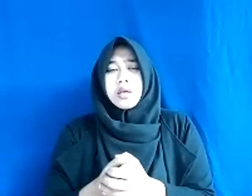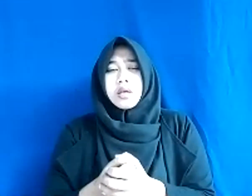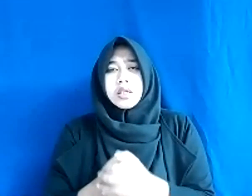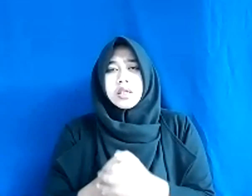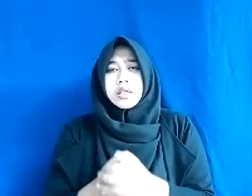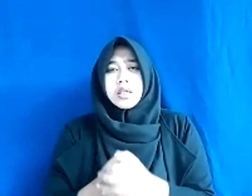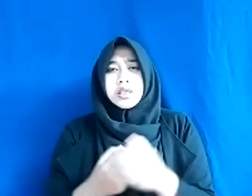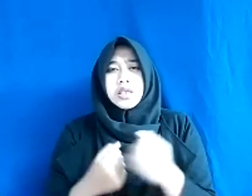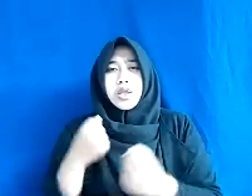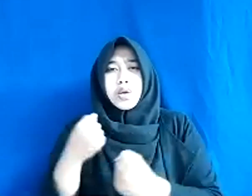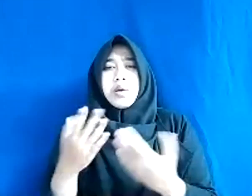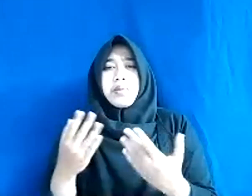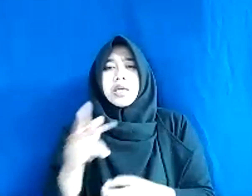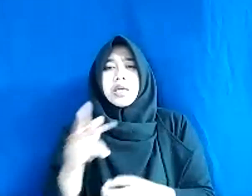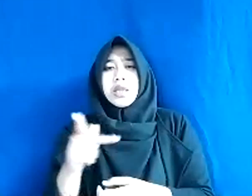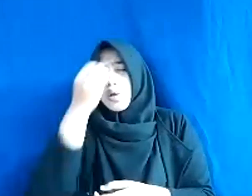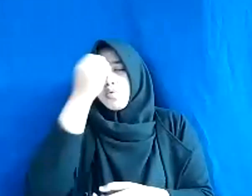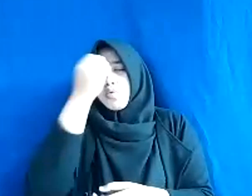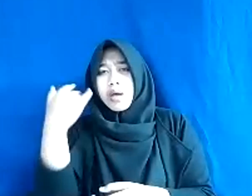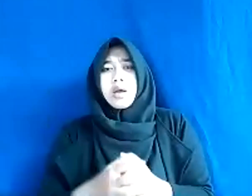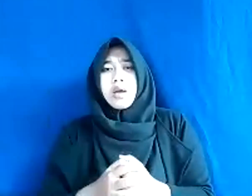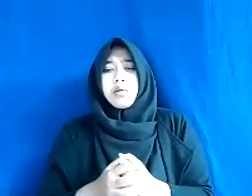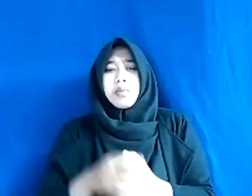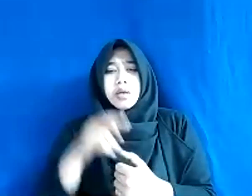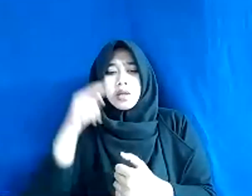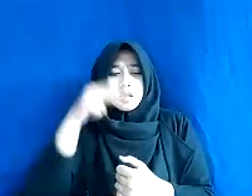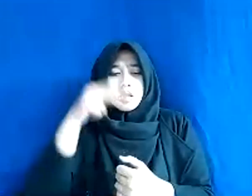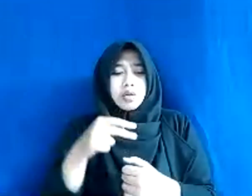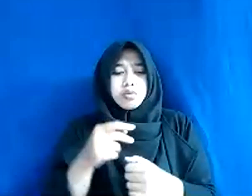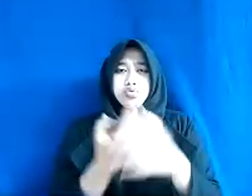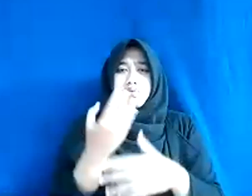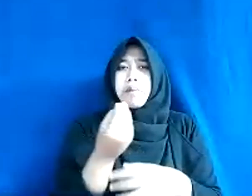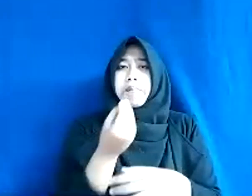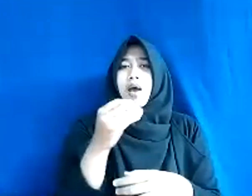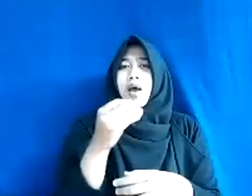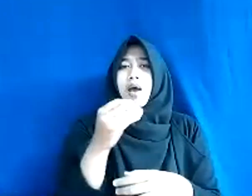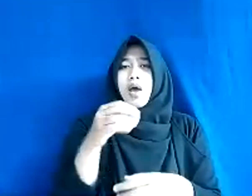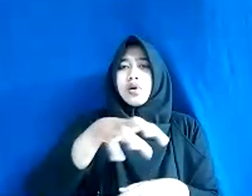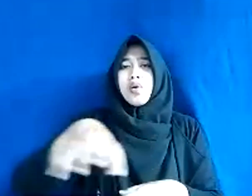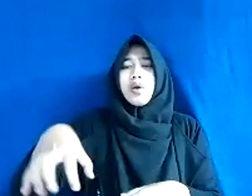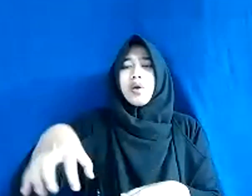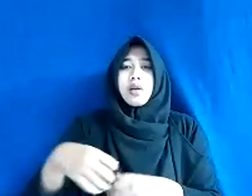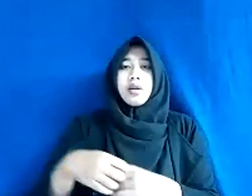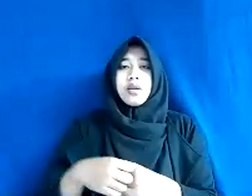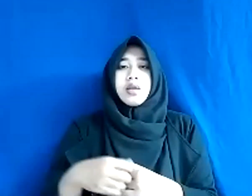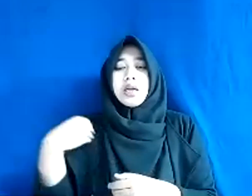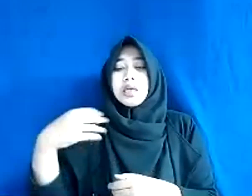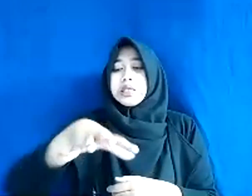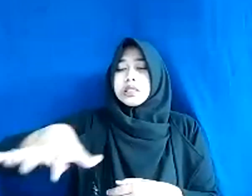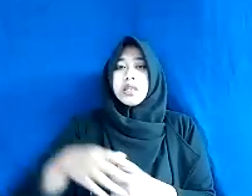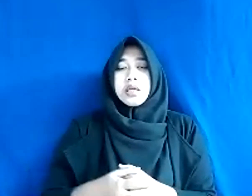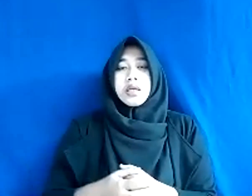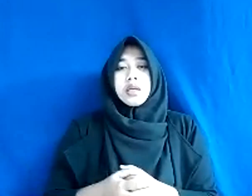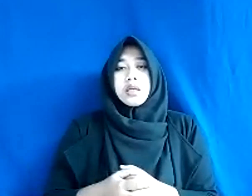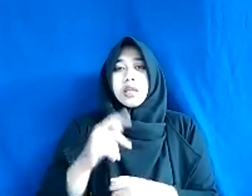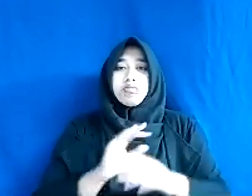sesungguhnya yang ada di sekitar kita untuk kemudian itu kita dorong supaya itu menjadi konsumsi masyarakat. Jadi sumber pangan